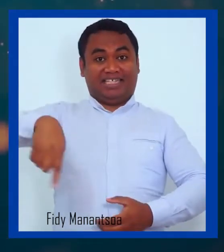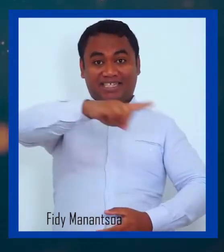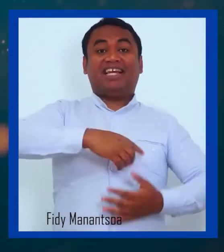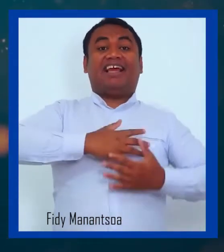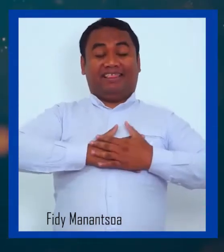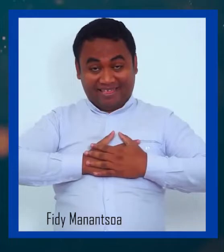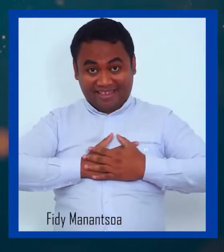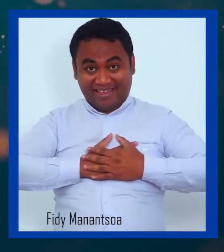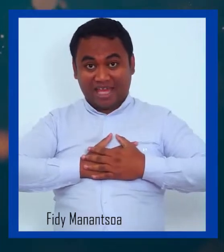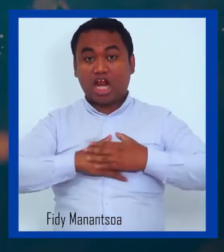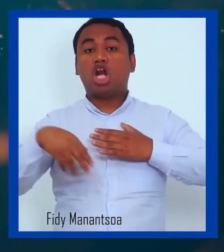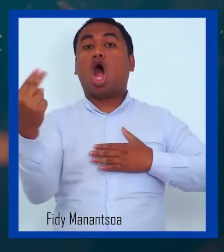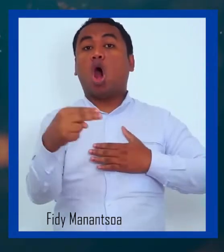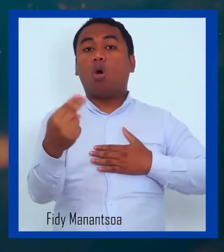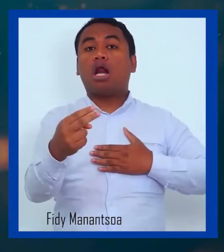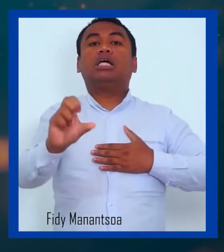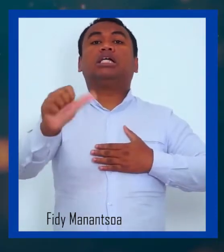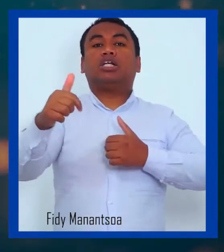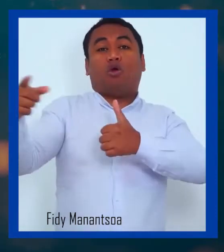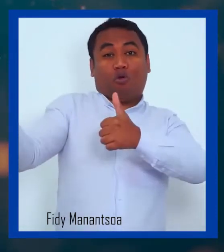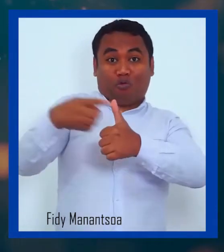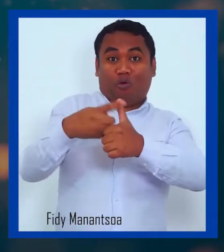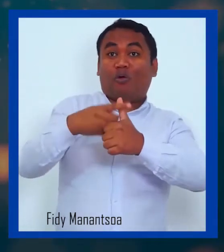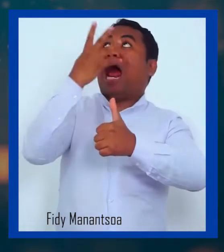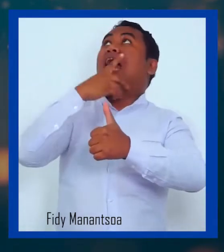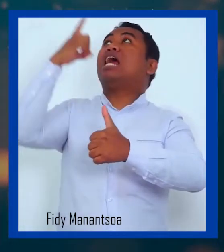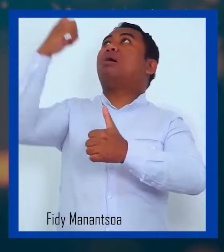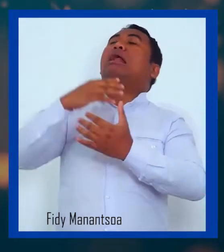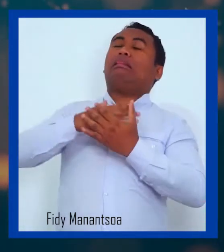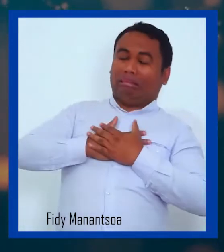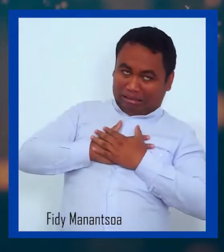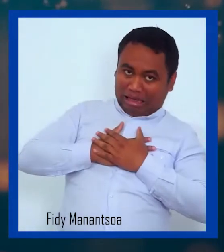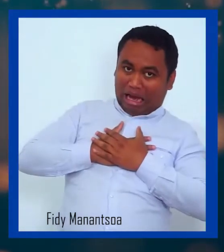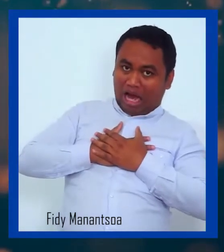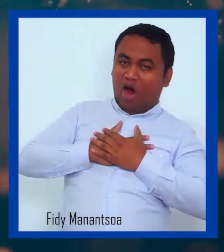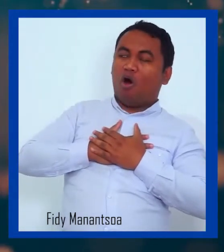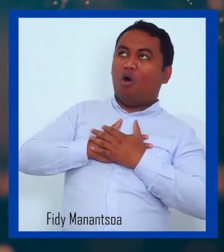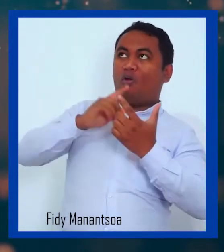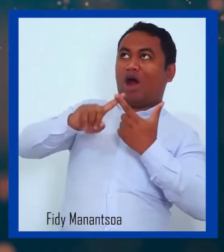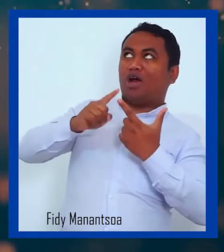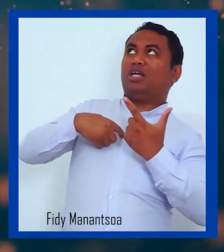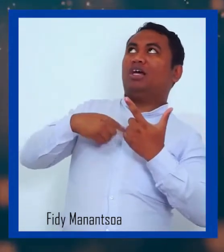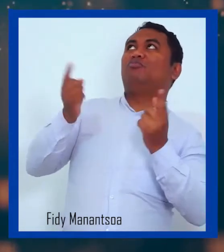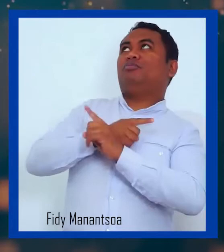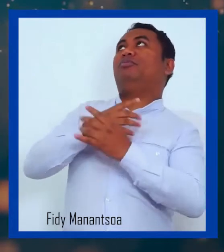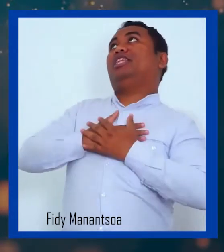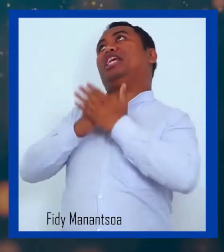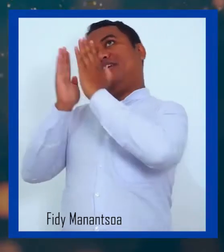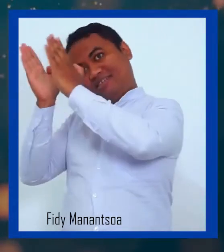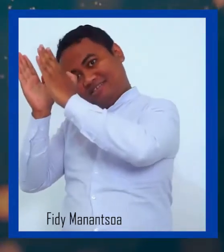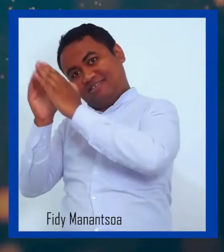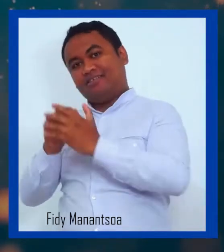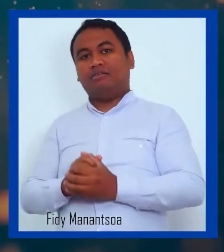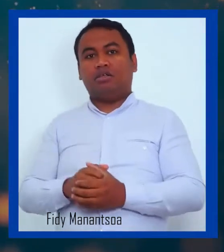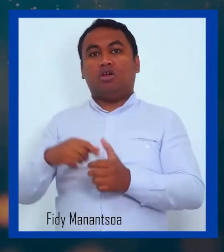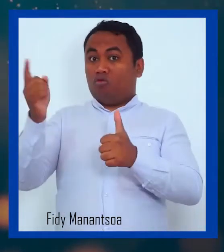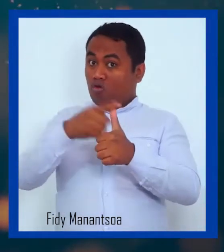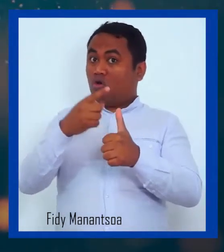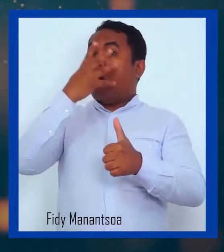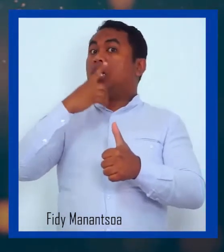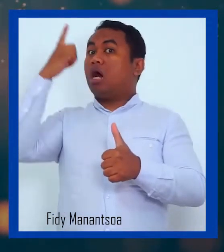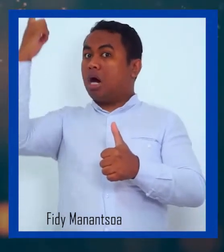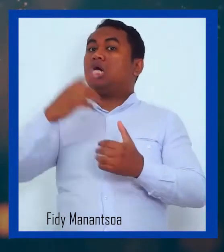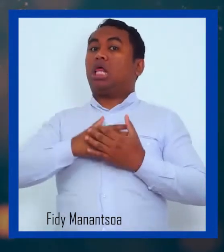hoe isika tia satria izy efa tiantsika taloha. Izany hoe ilay fitiavan'Andriamanitra zany no mialoha